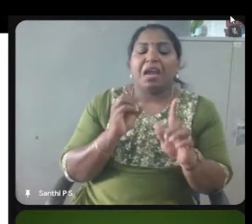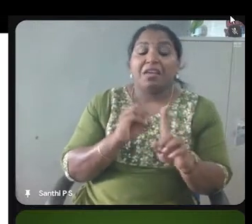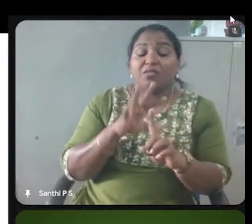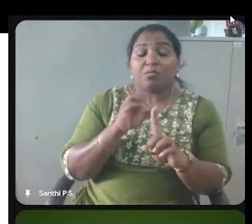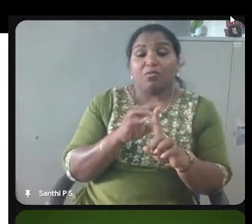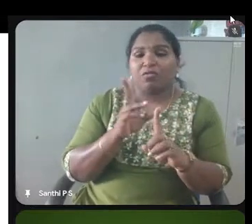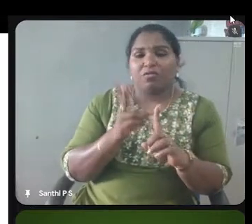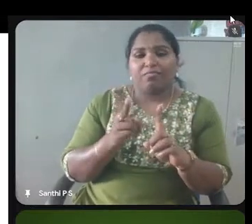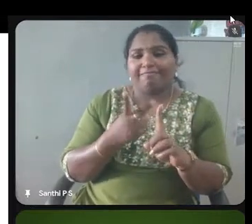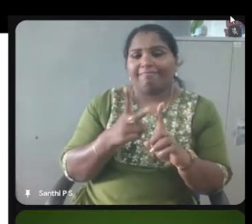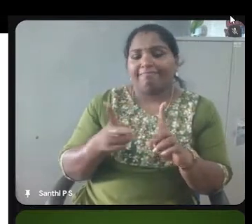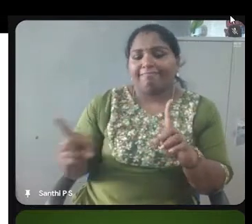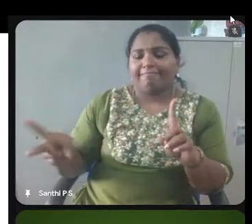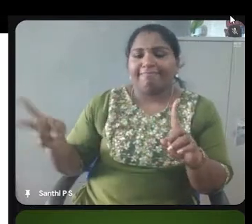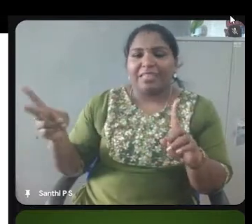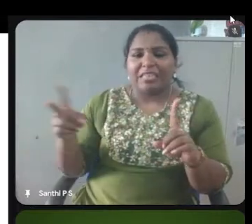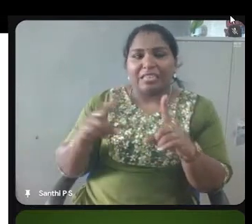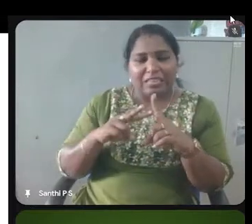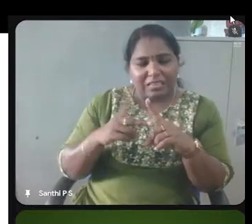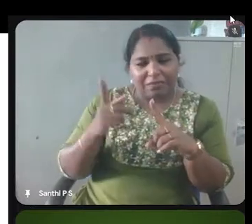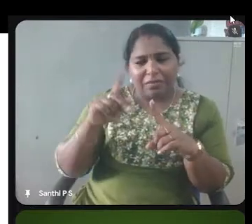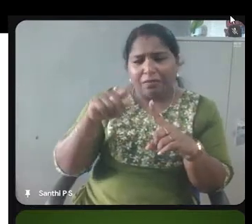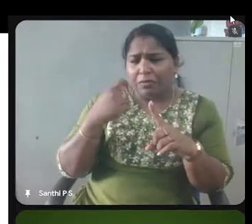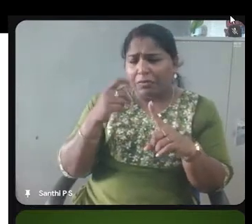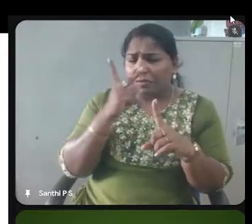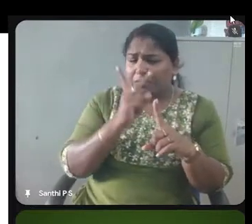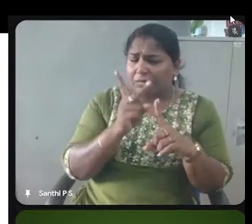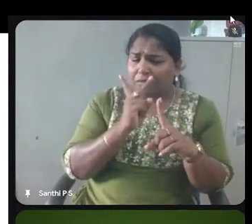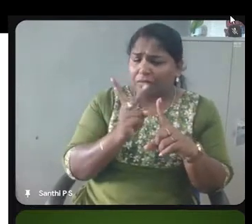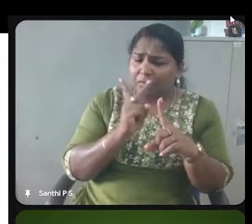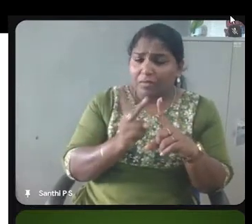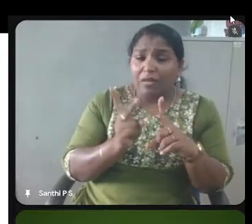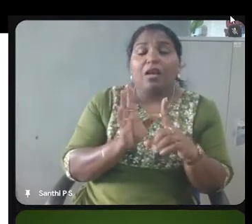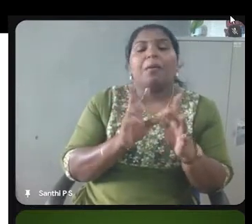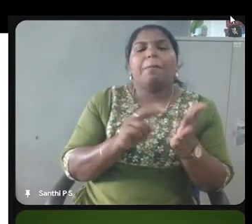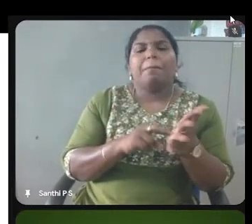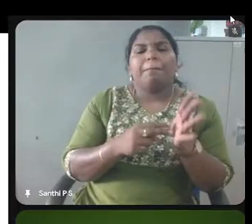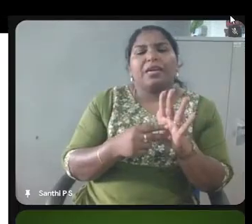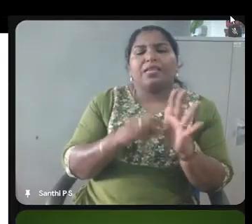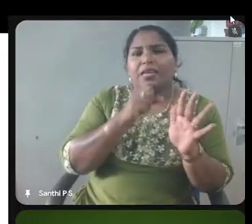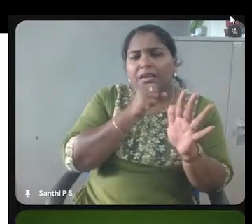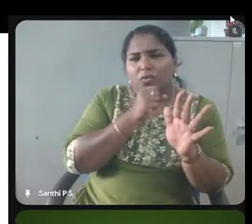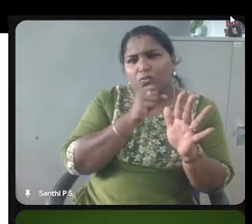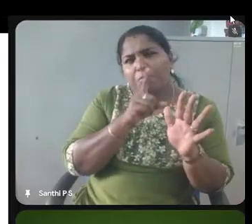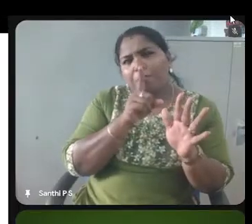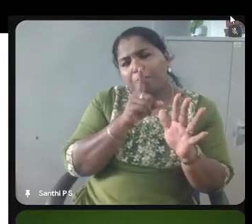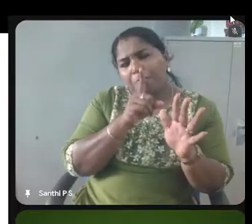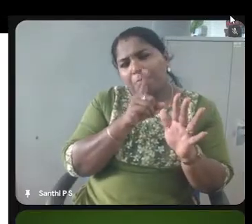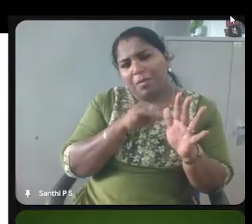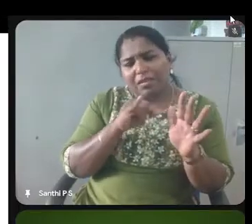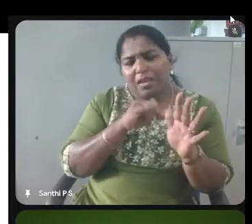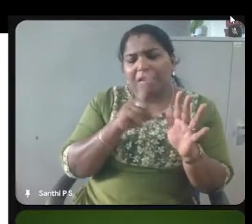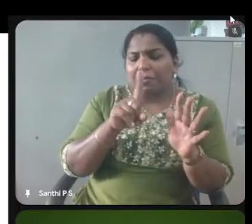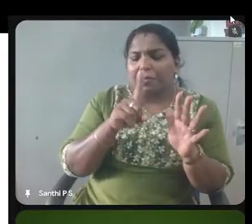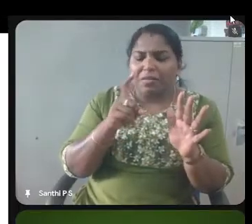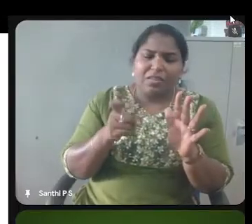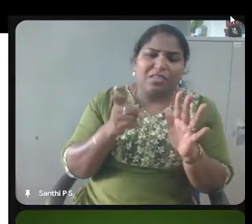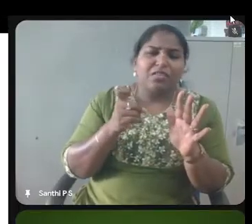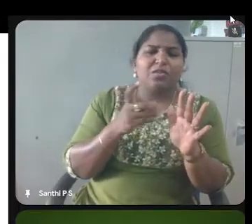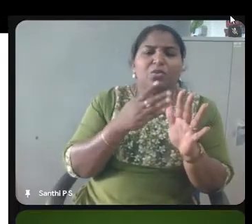പ്ലാറ്റ്ഫോം അതിന് ഫെസിലിറ്റേറ്റ് ചെയ്യുന്നു. അപ്പം ഐഡിയലി ടീനേജേഴ്സ് ഒന്നും ഇങ്ങനത്തെ സോഷ്യൽ മീഡിയ ഉള്ള